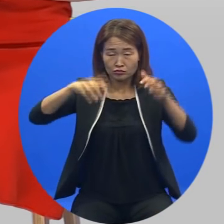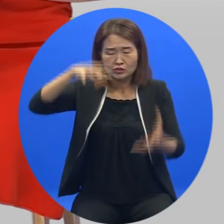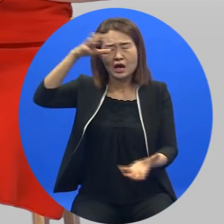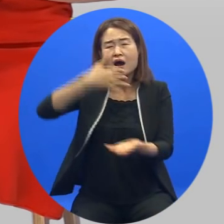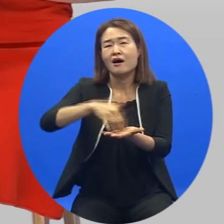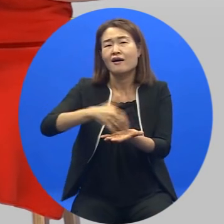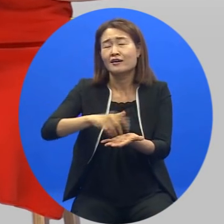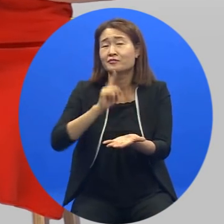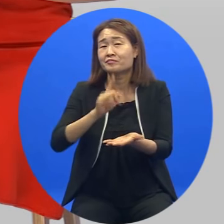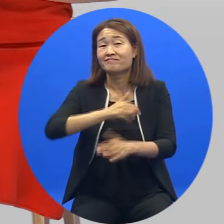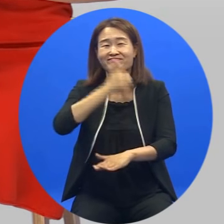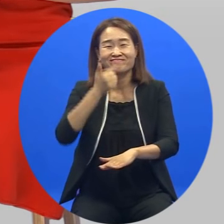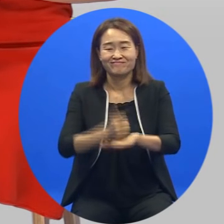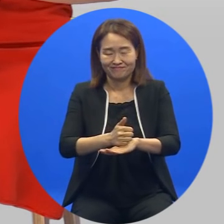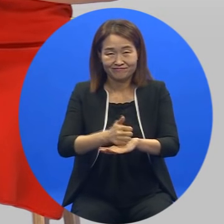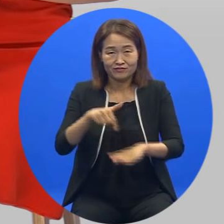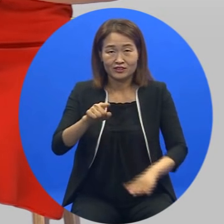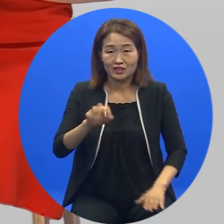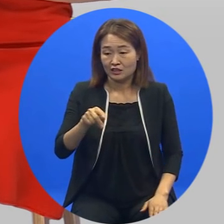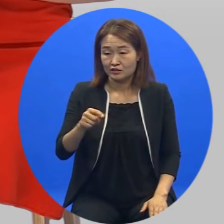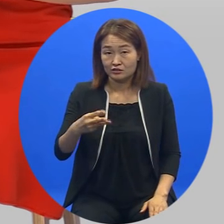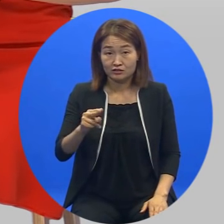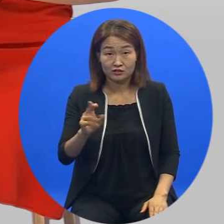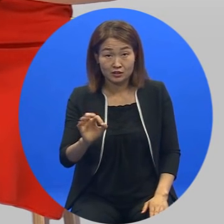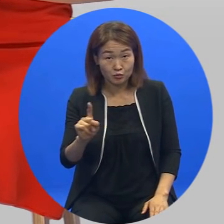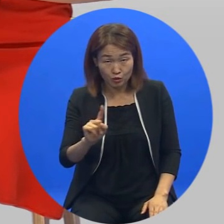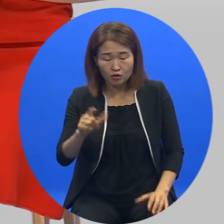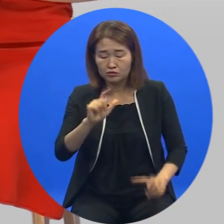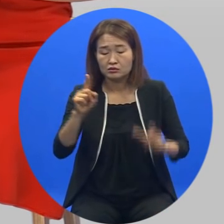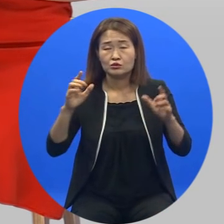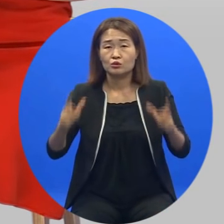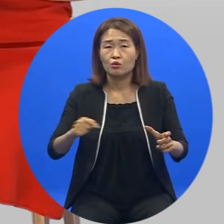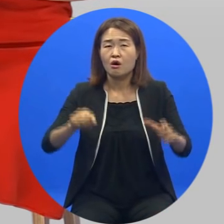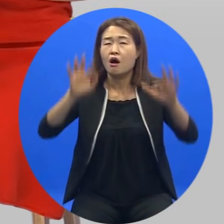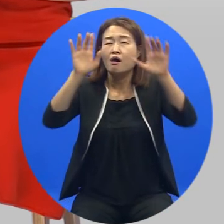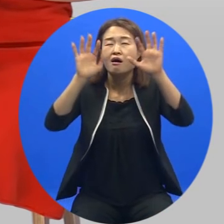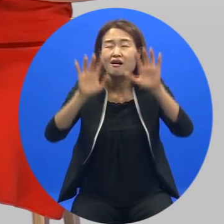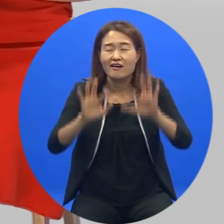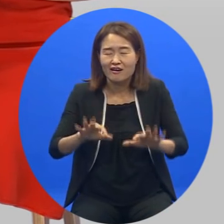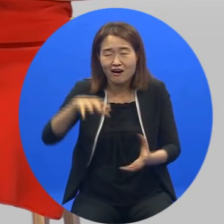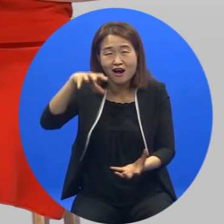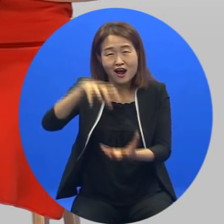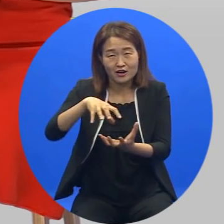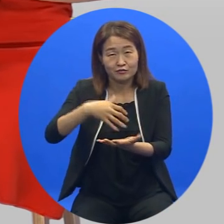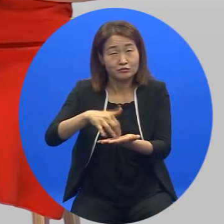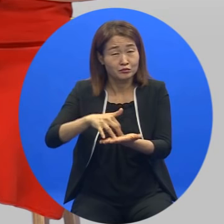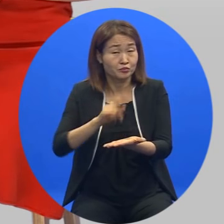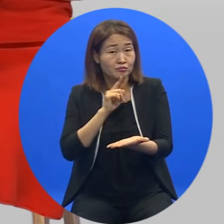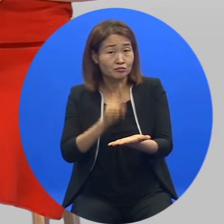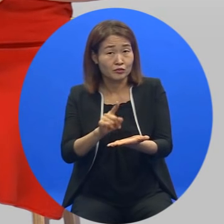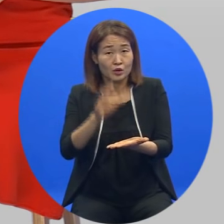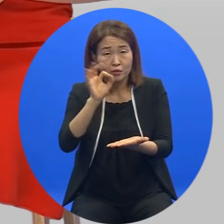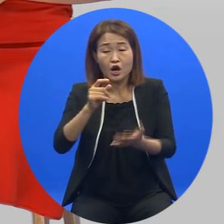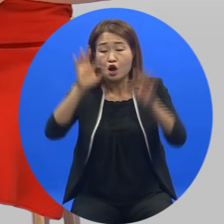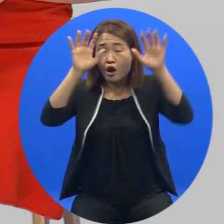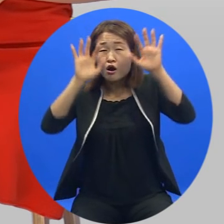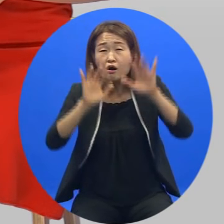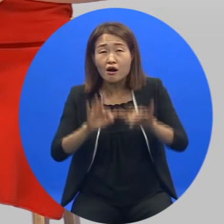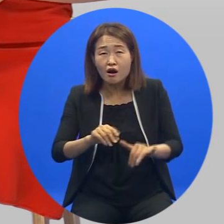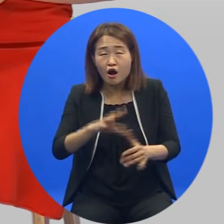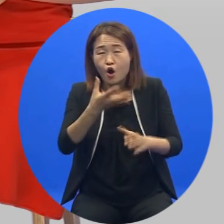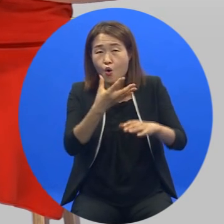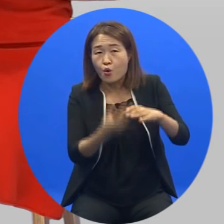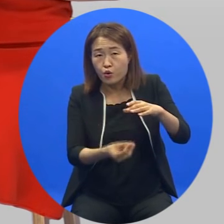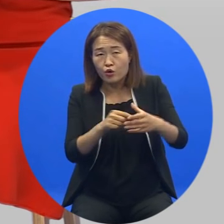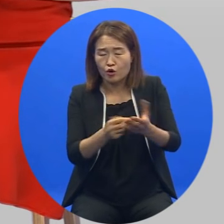비의 양이고요. 마지막으로 강설량은 어떤 지역에 일정 기간 동안 내린 눈의 양을 말하는데요. 눈을 녹이거나